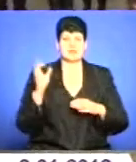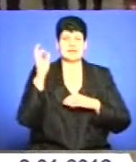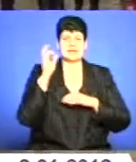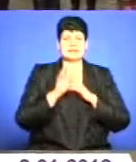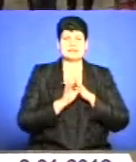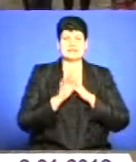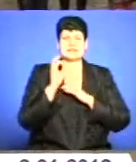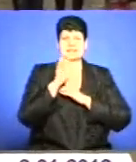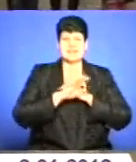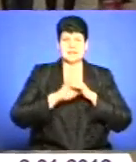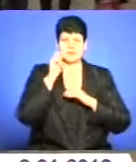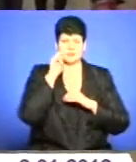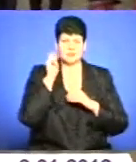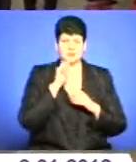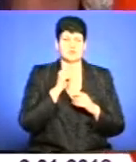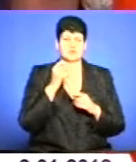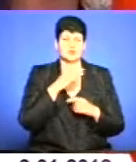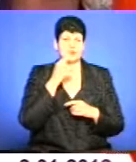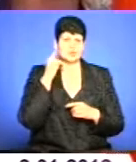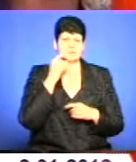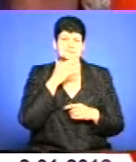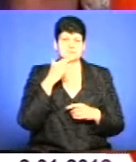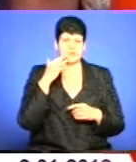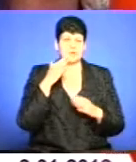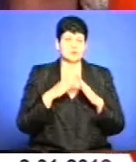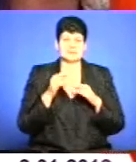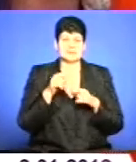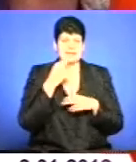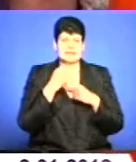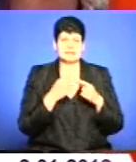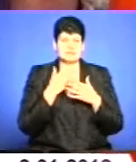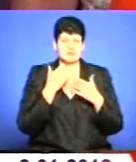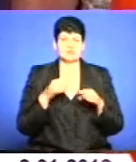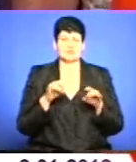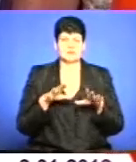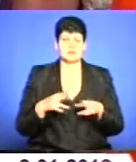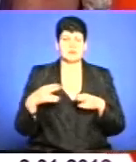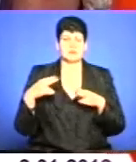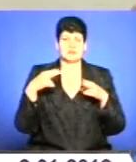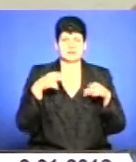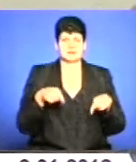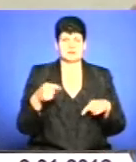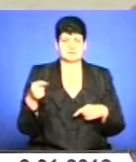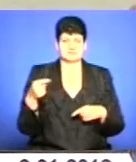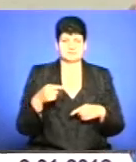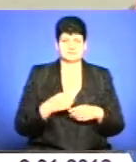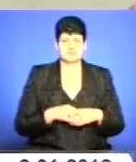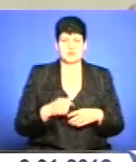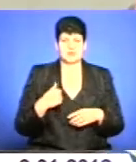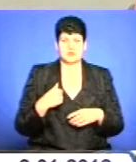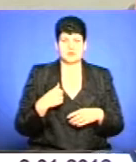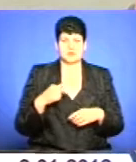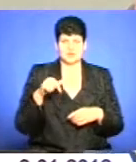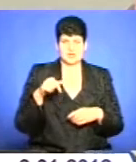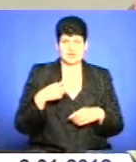вдома у Рубіжному таких традицій немає. Тому цьогоріч дівчина вирішила провести різдвяні свята на Тернопільщині. Сюди я приїхала,